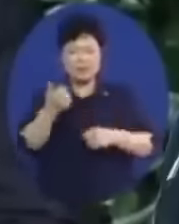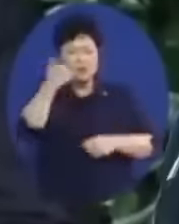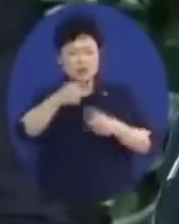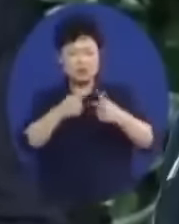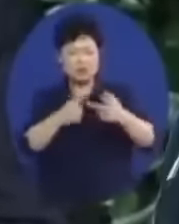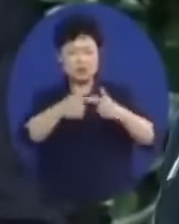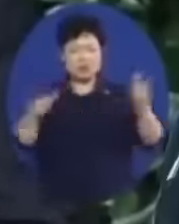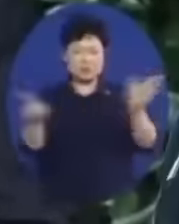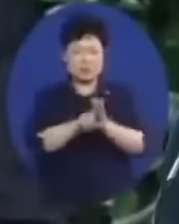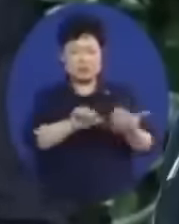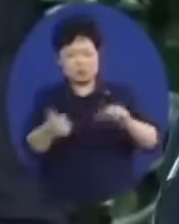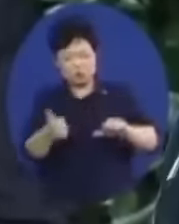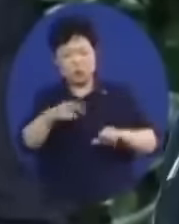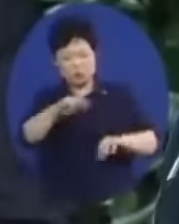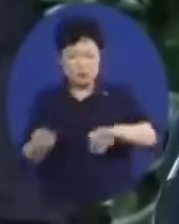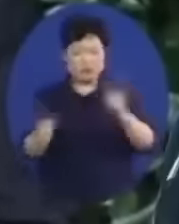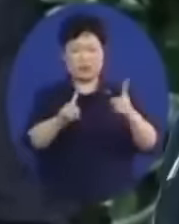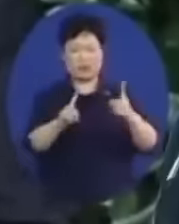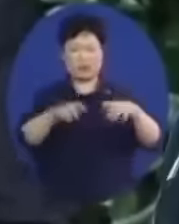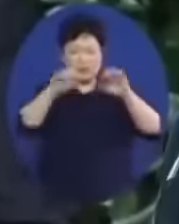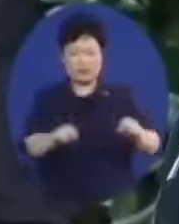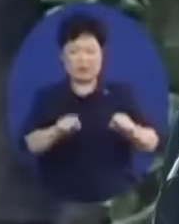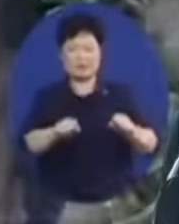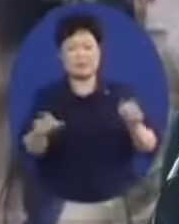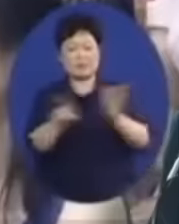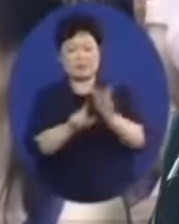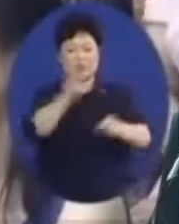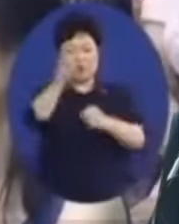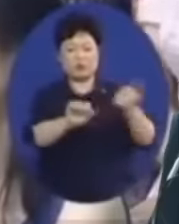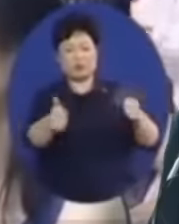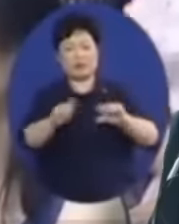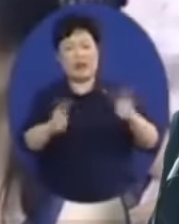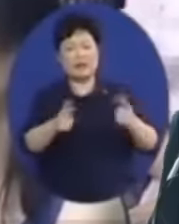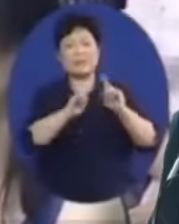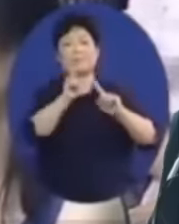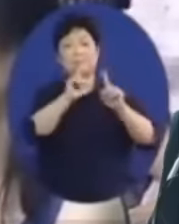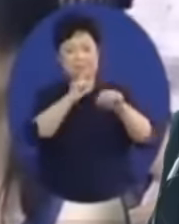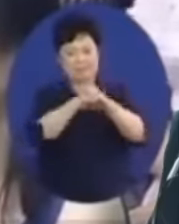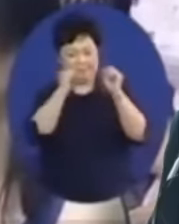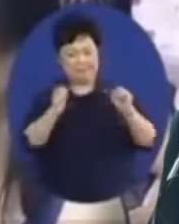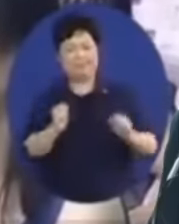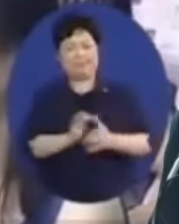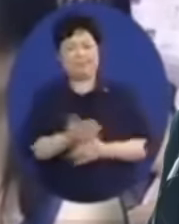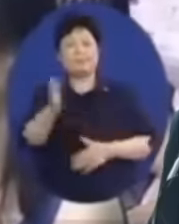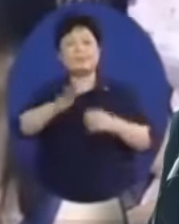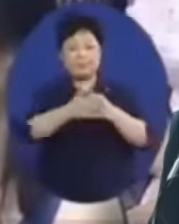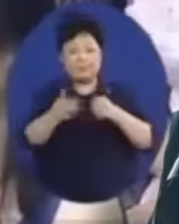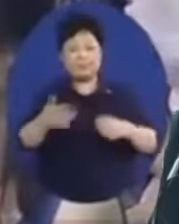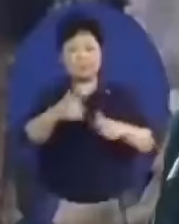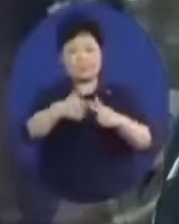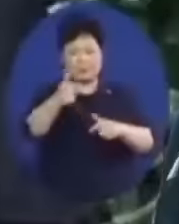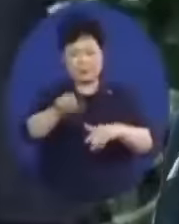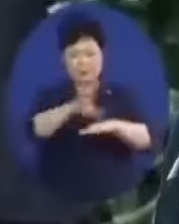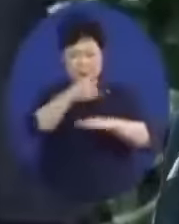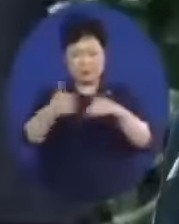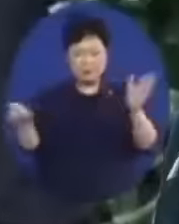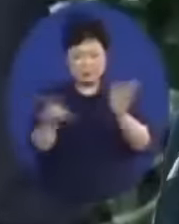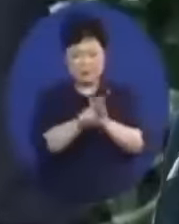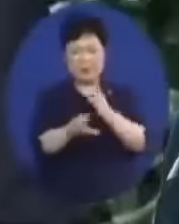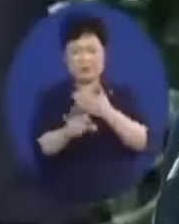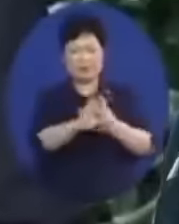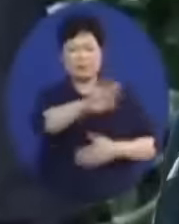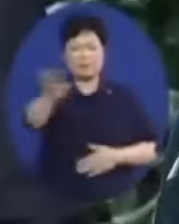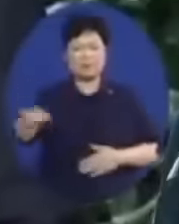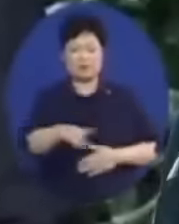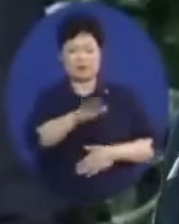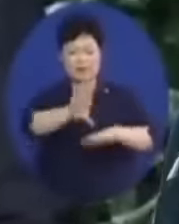나를 믿는 자는 죽어도 살겠고 살아서 나를 믿는 자는 영원히 죽지 아니하리라고 말씀하신 것입니다. 그러므로 예수 그리스도를 믿으면